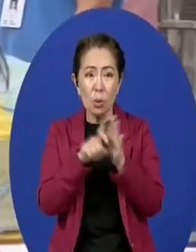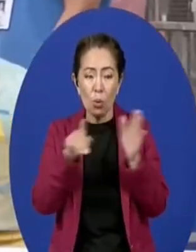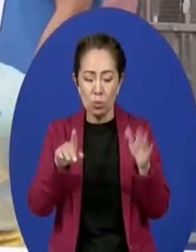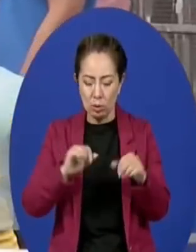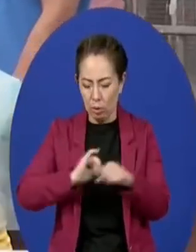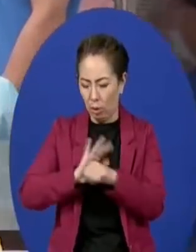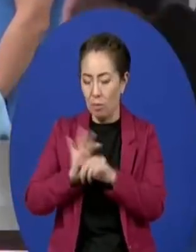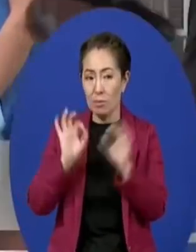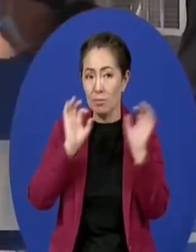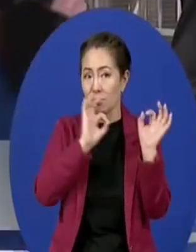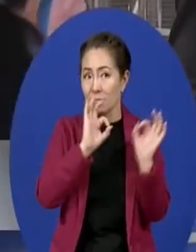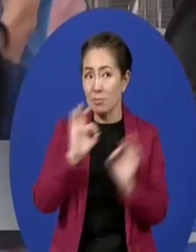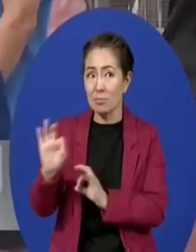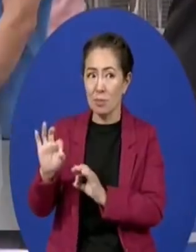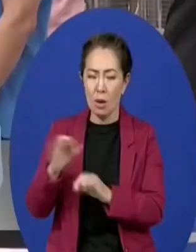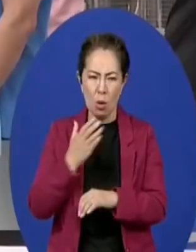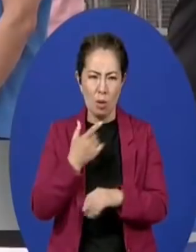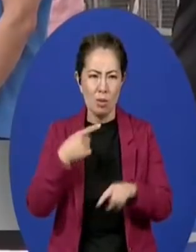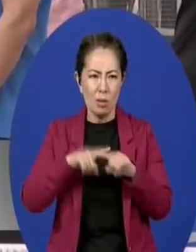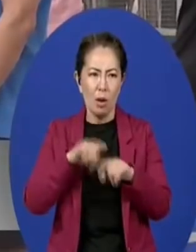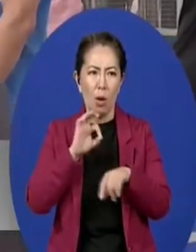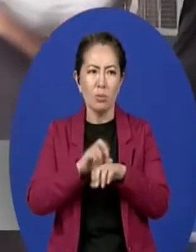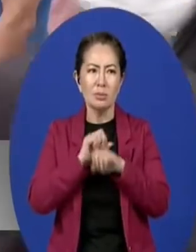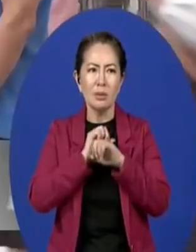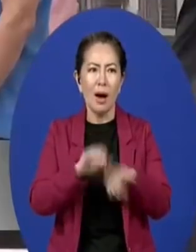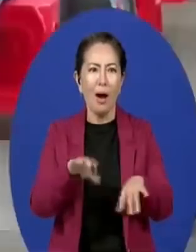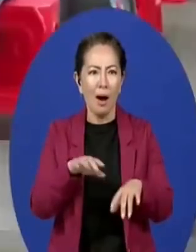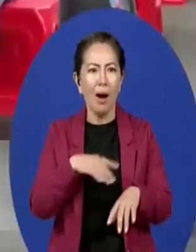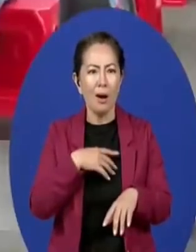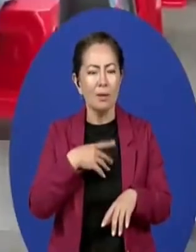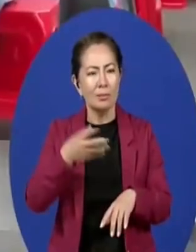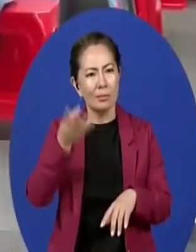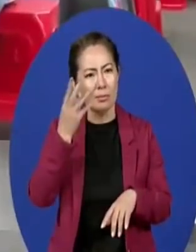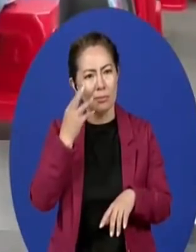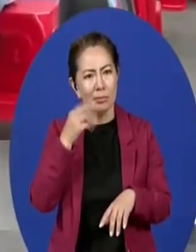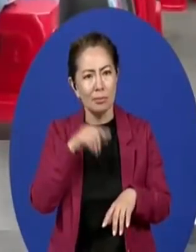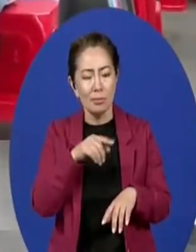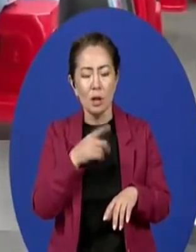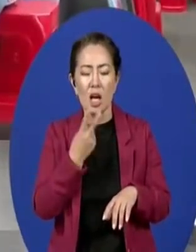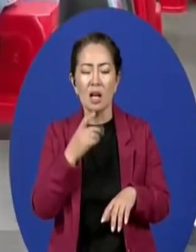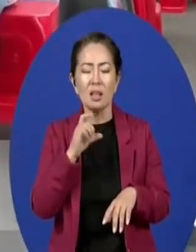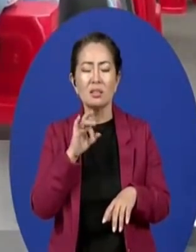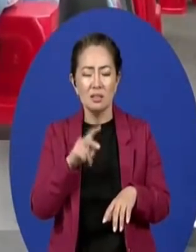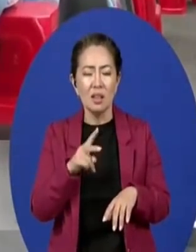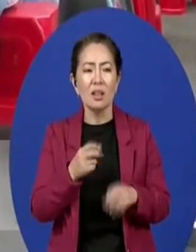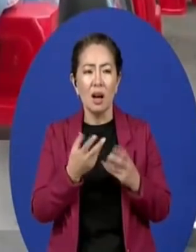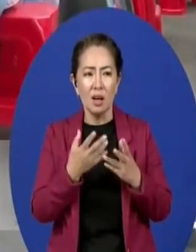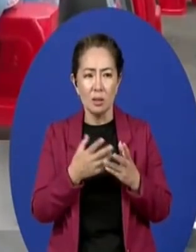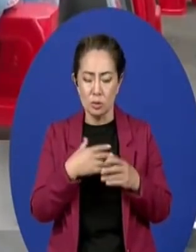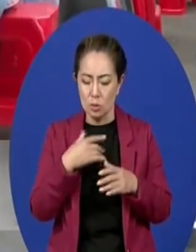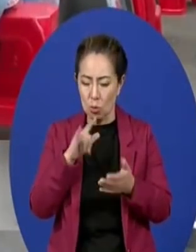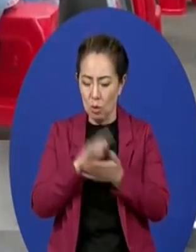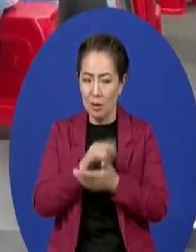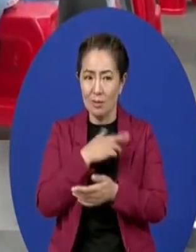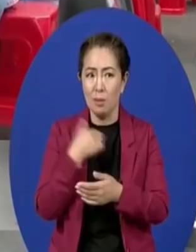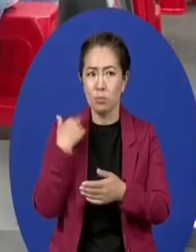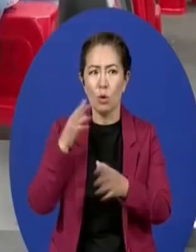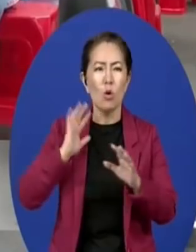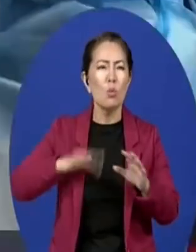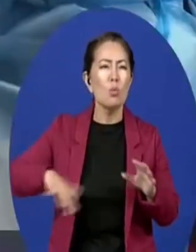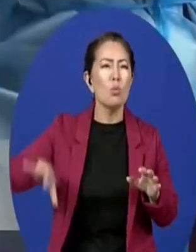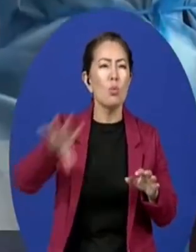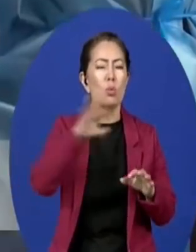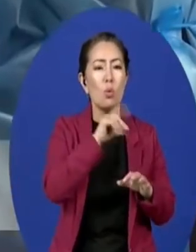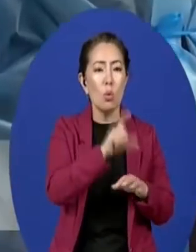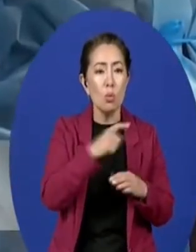тахлаас ангид байсан Ухаан хотод дахин халдвар дарахх бодит эрсдэл нүүрлээд байна. Ухаан хотын удирдлагууд хотынхоо бүх